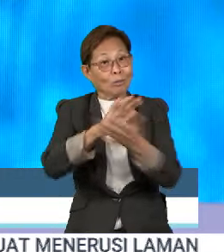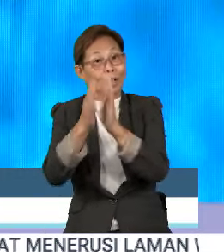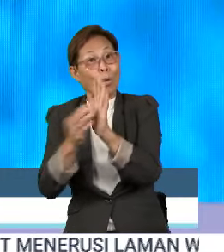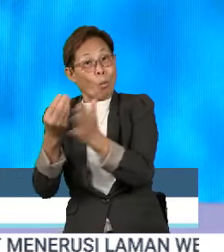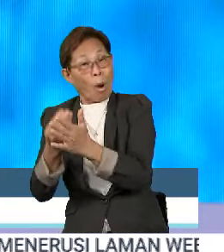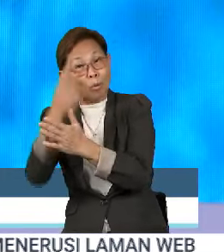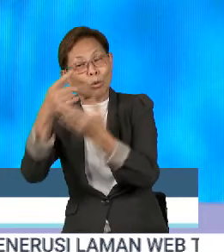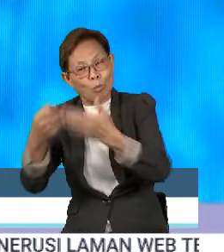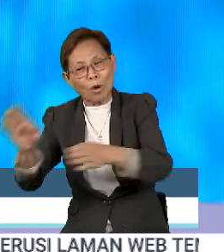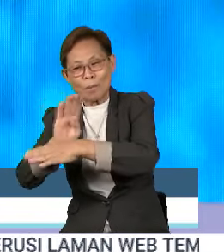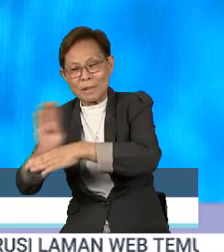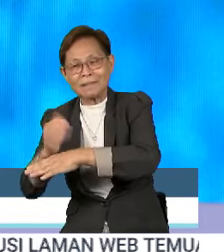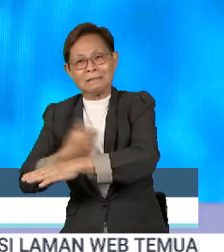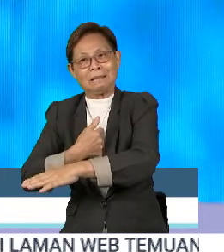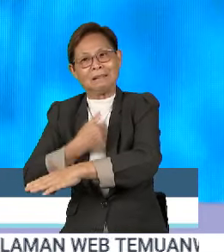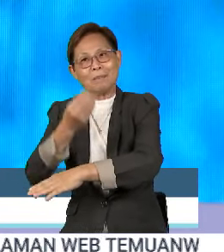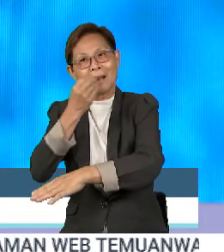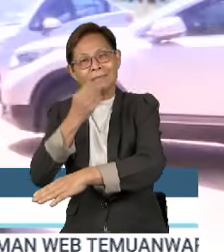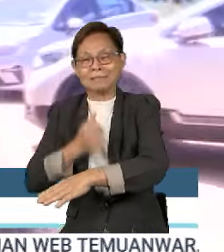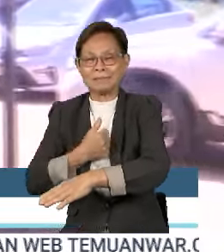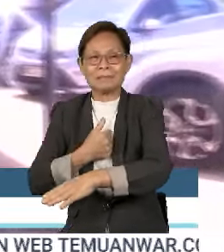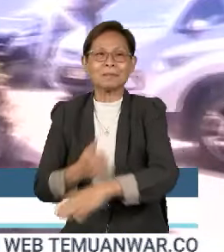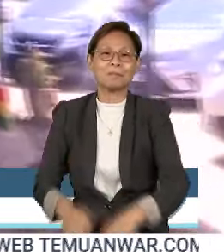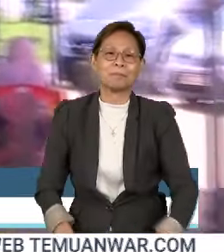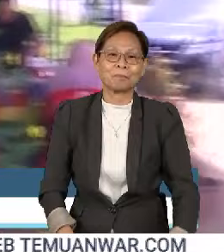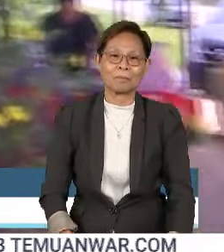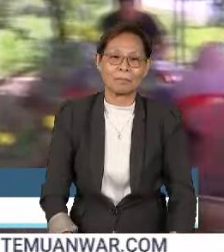membuka perniagaan makanan sendiri.